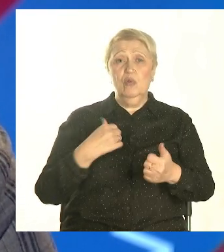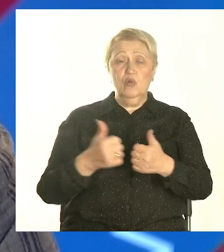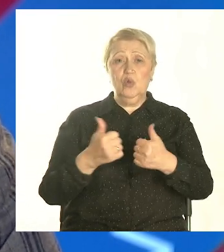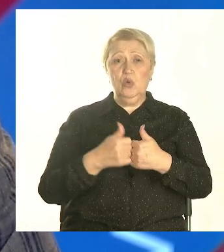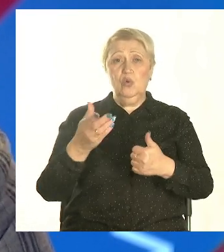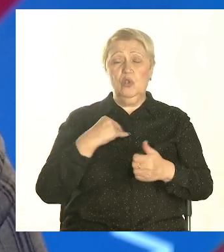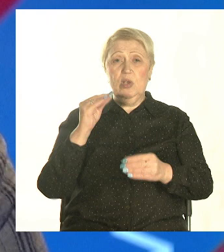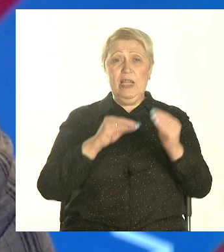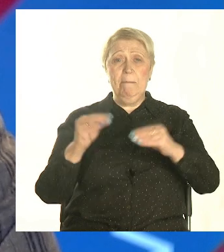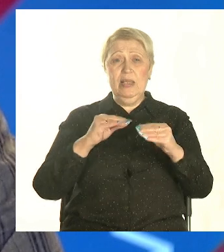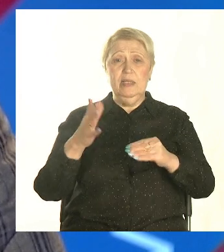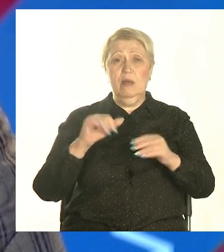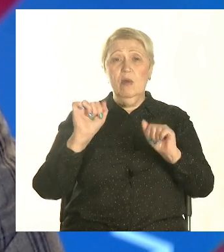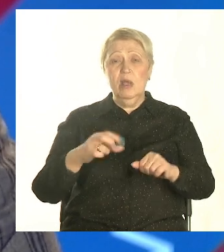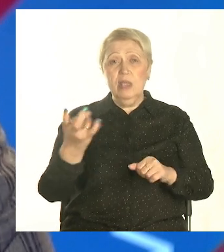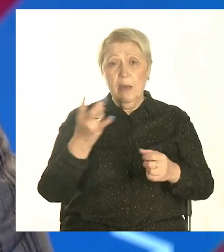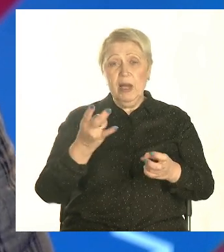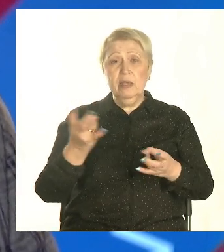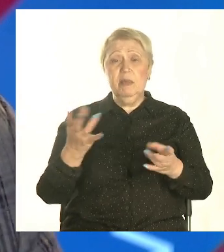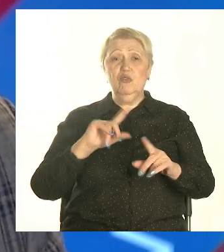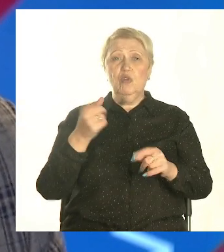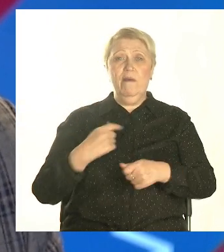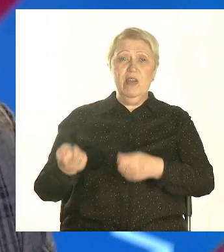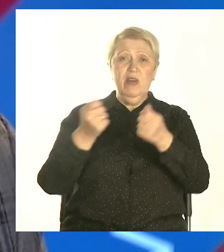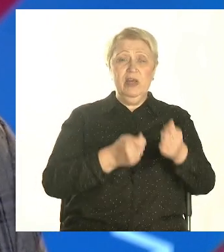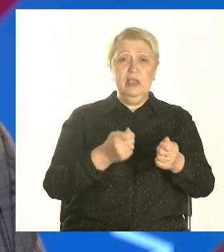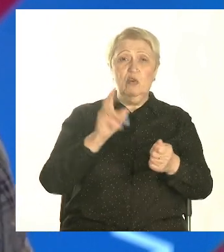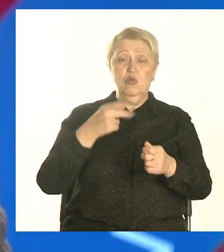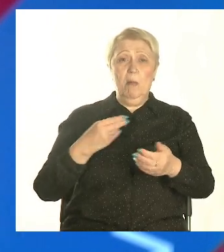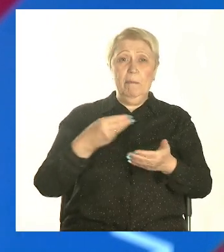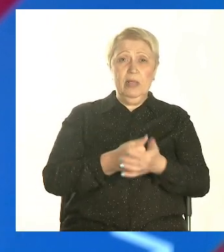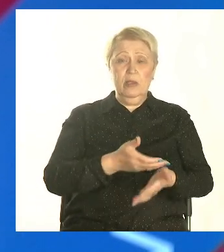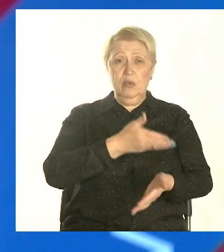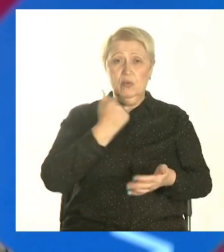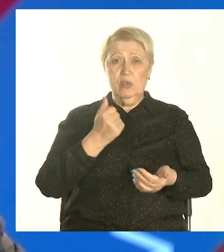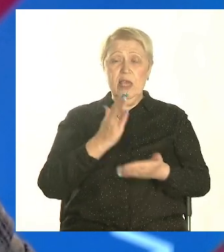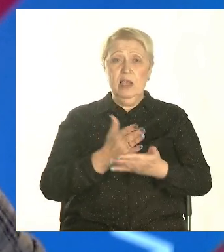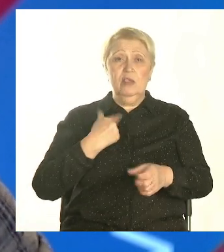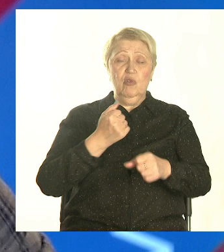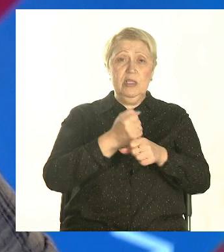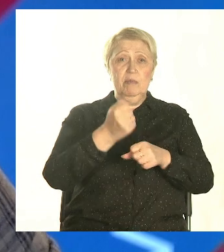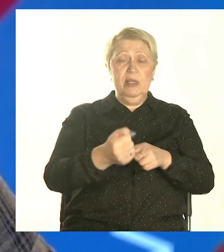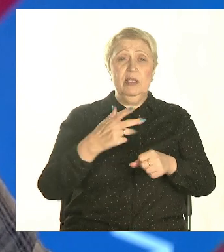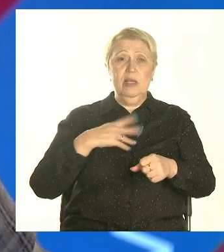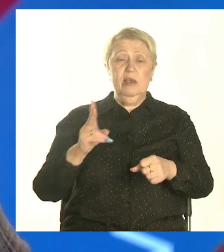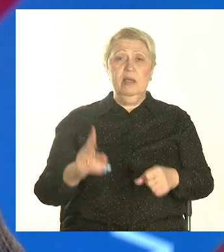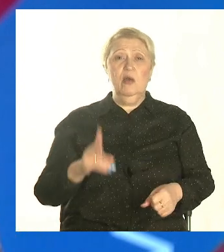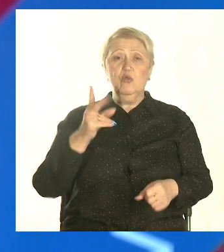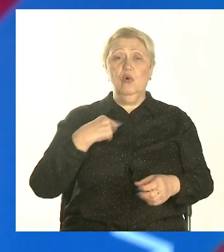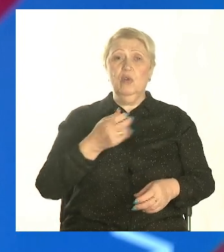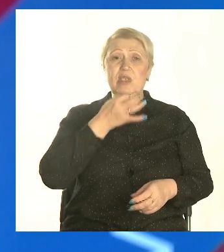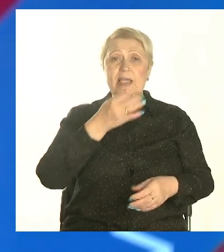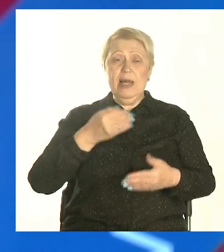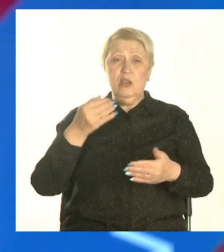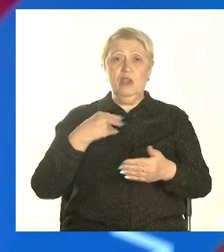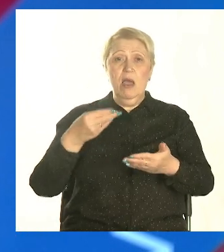да, необходимость вывозить отходы там, где за них не платят, при этом получая дополнительные доходы от тех, кто раньше не платил, но сейчас